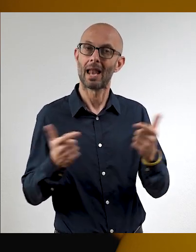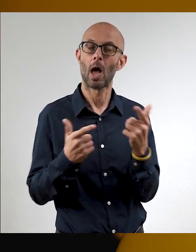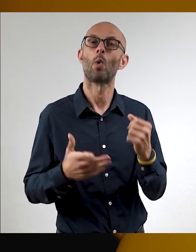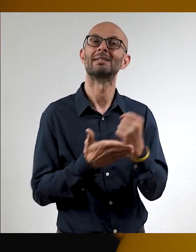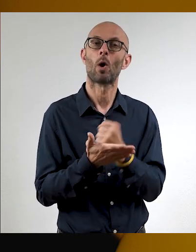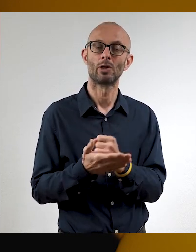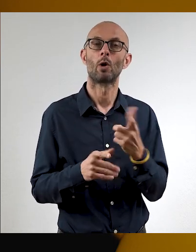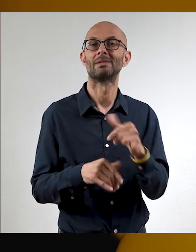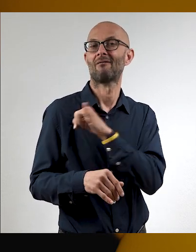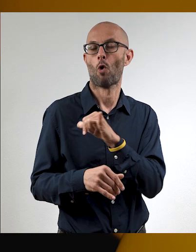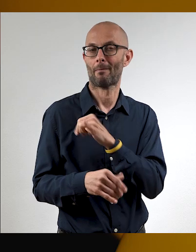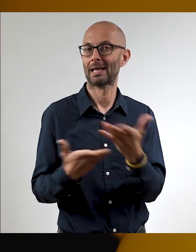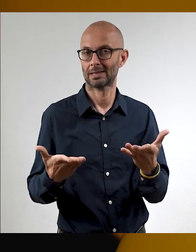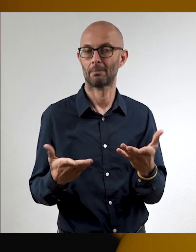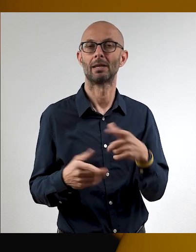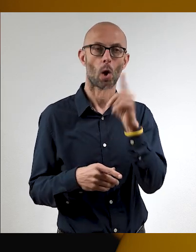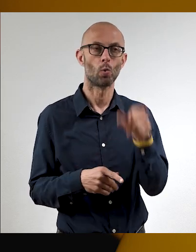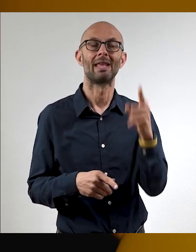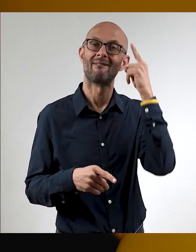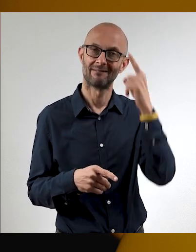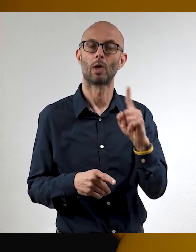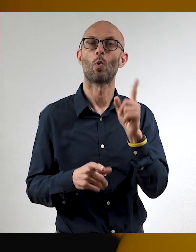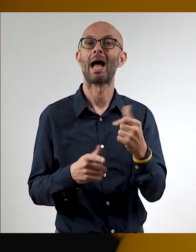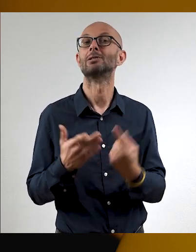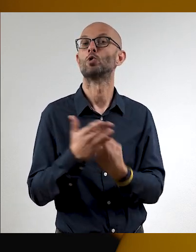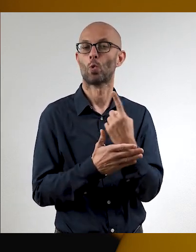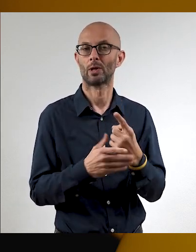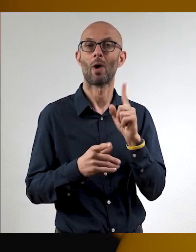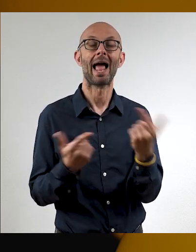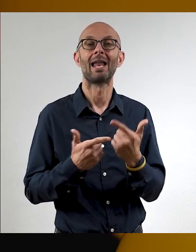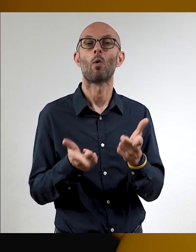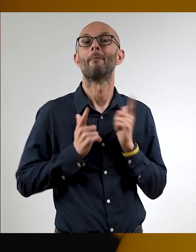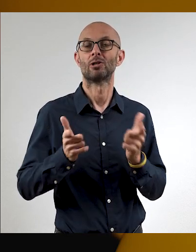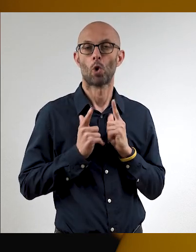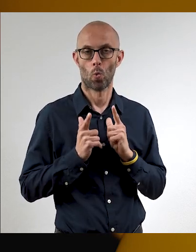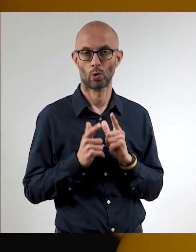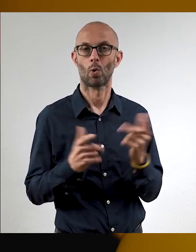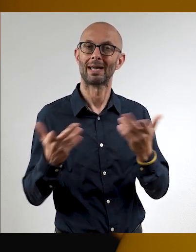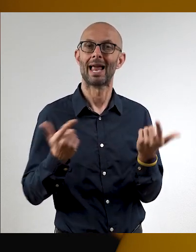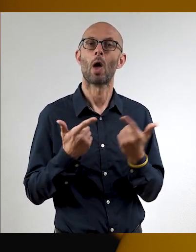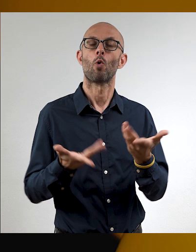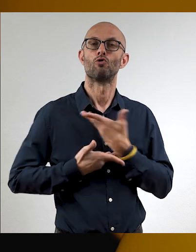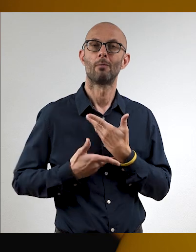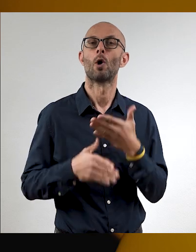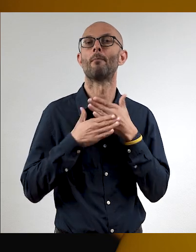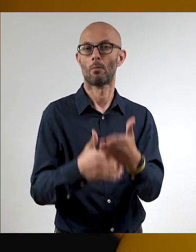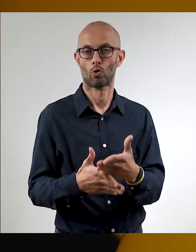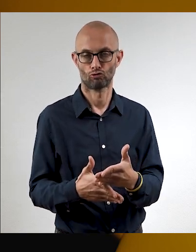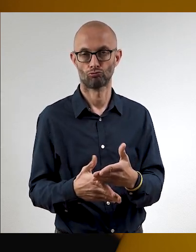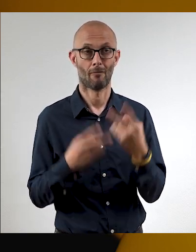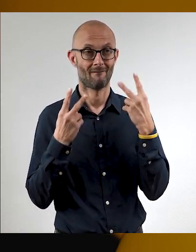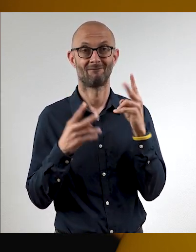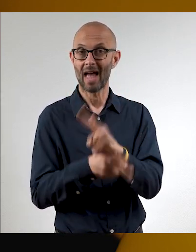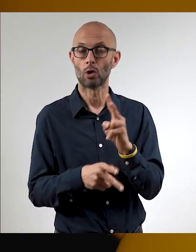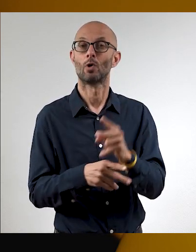lahko zagotavljamo z informacijami, da ljudje vejo, kaj se je zgodilo, kaj lahko pričakujejo, kje lahko dobijo pomoč.